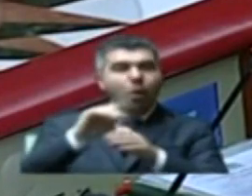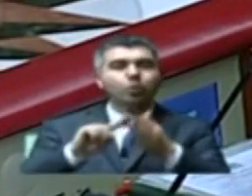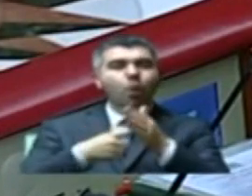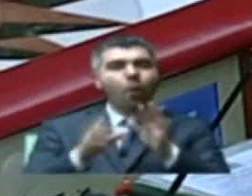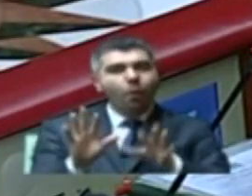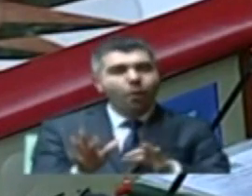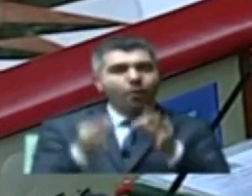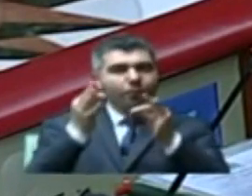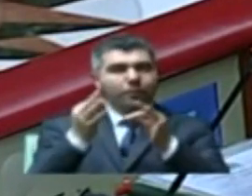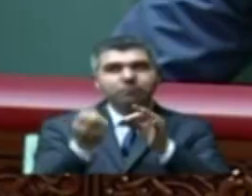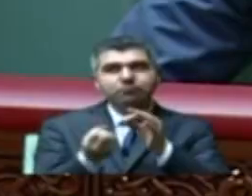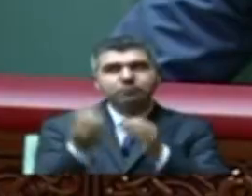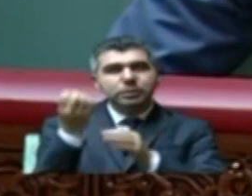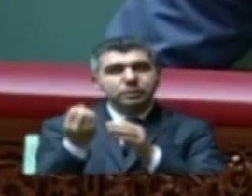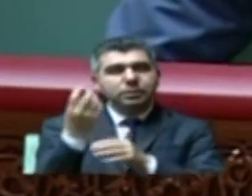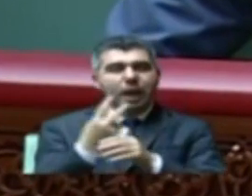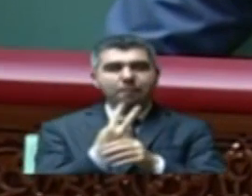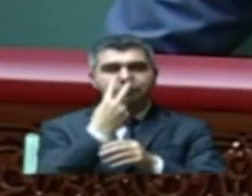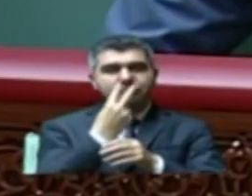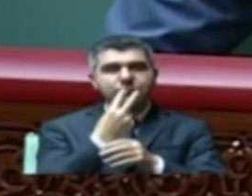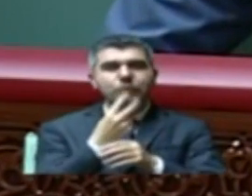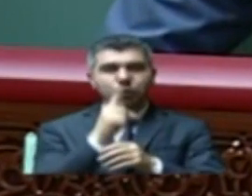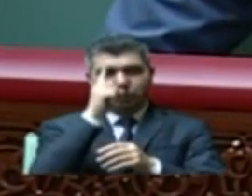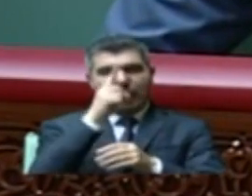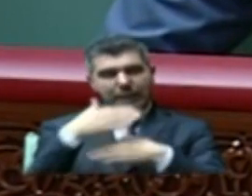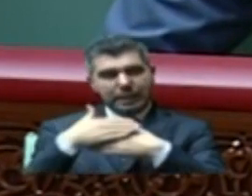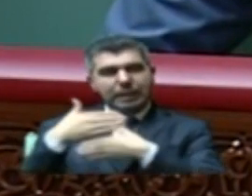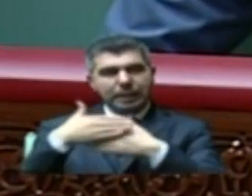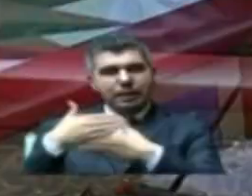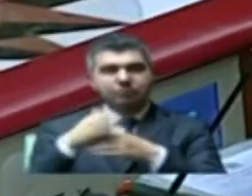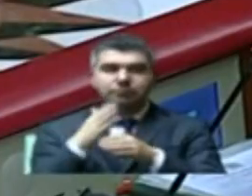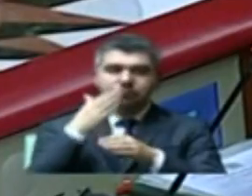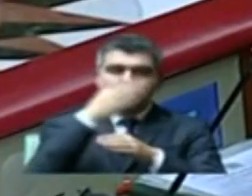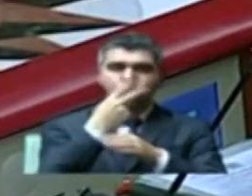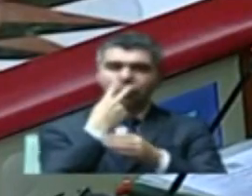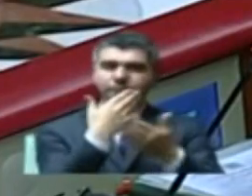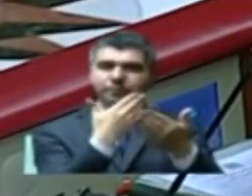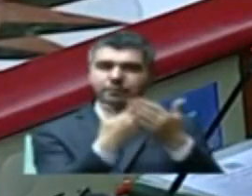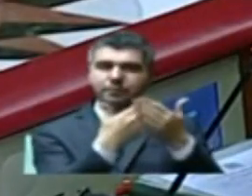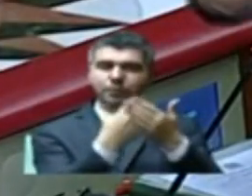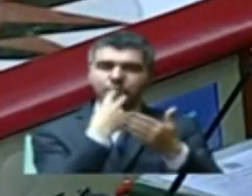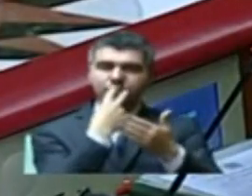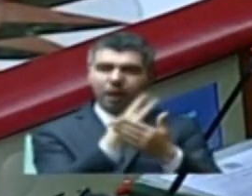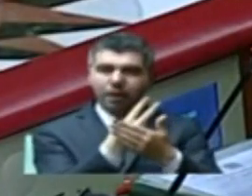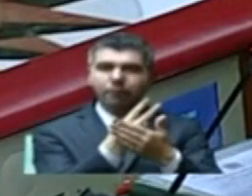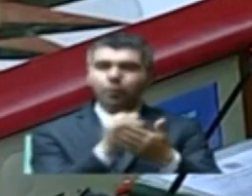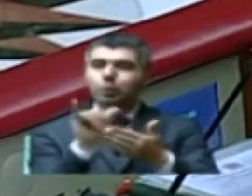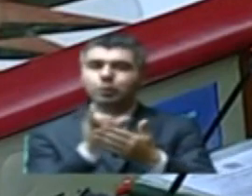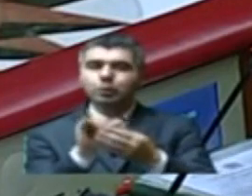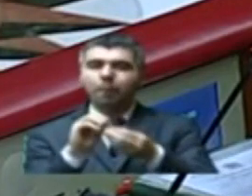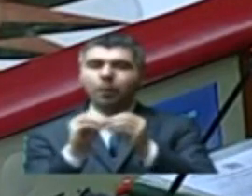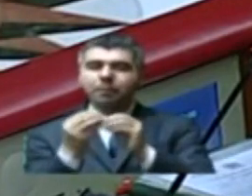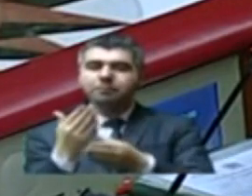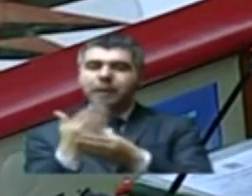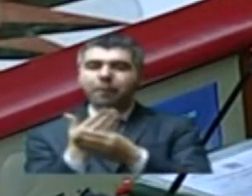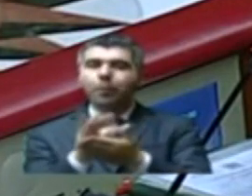نقاش مؤسساتي مع المكتب الوطني، هذا كاين اللجنة يحضرها جميع المدراء وكيدارسوا كيفاش ممكن نحلوا الإشكال